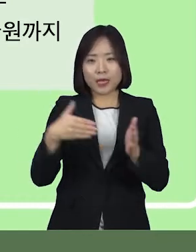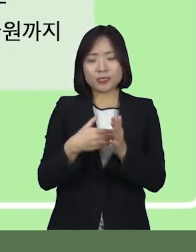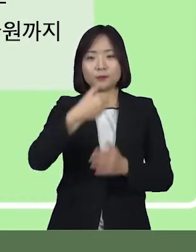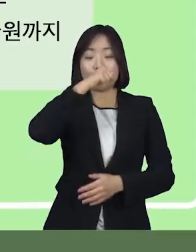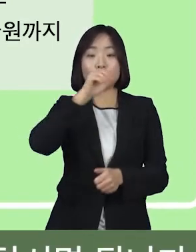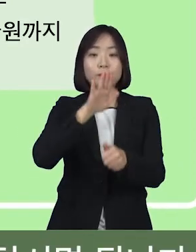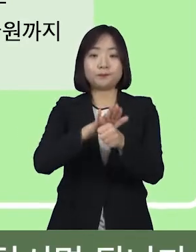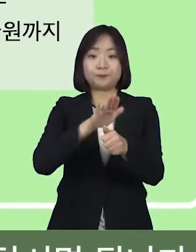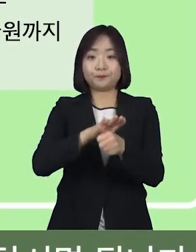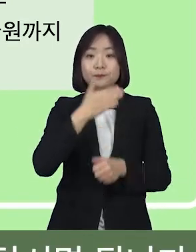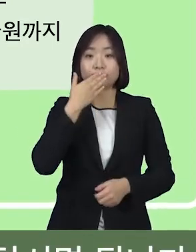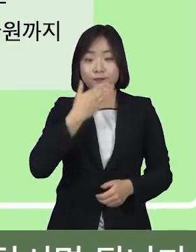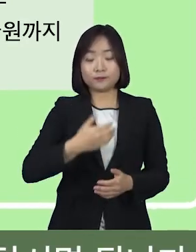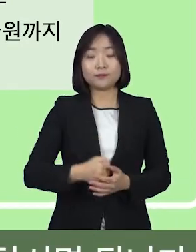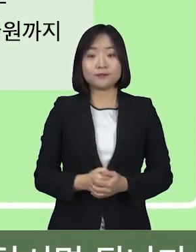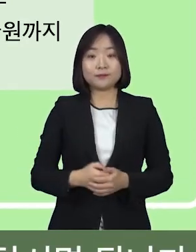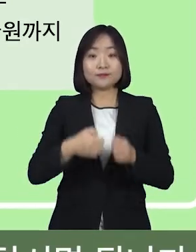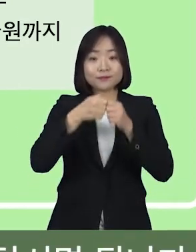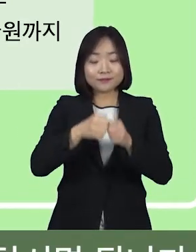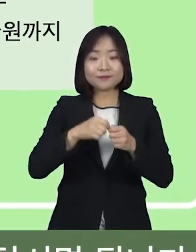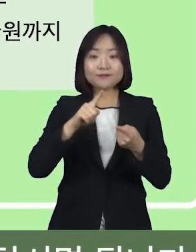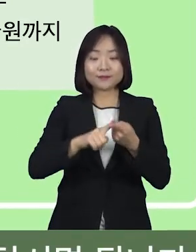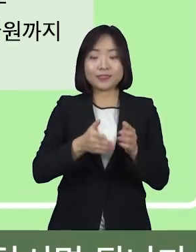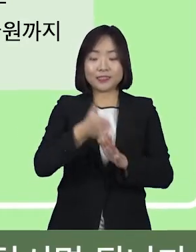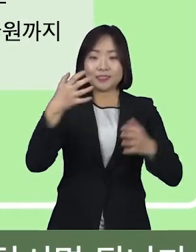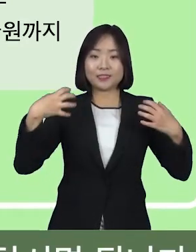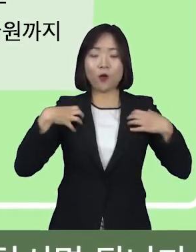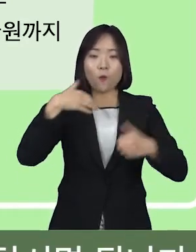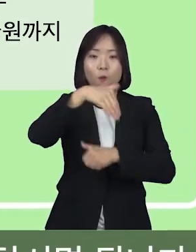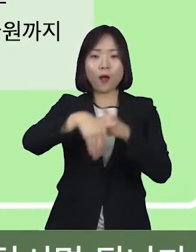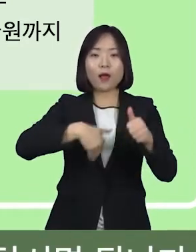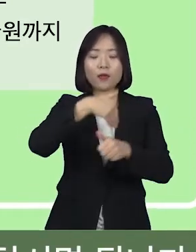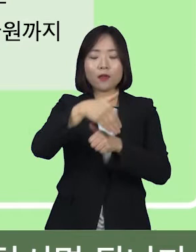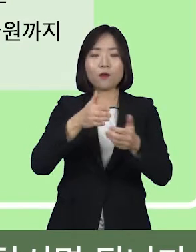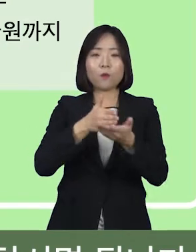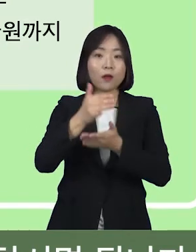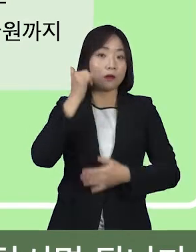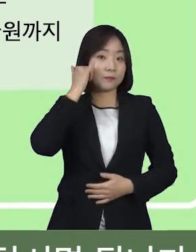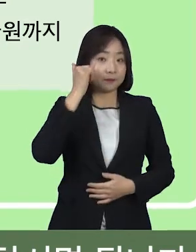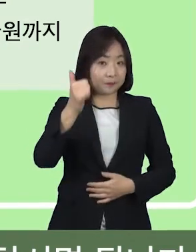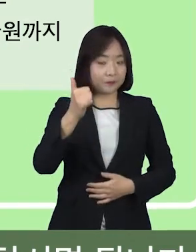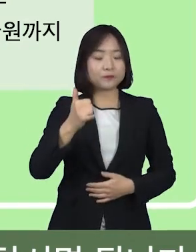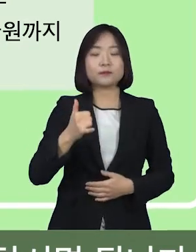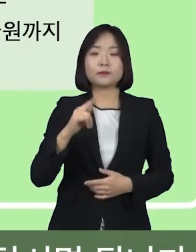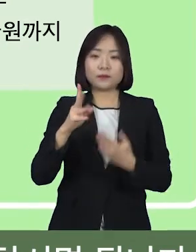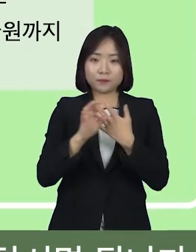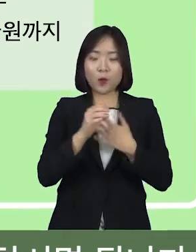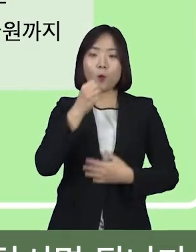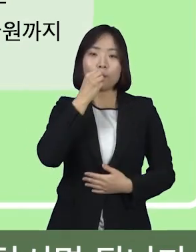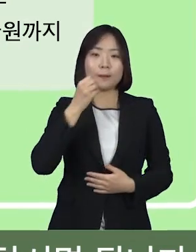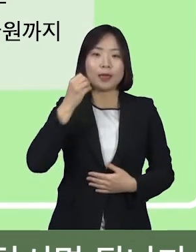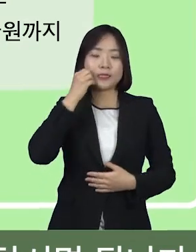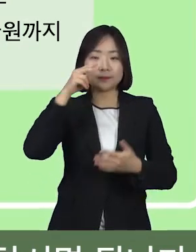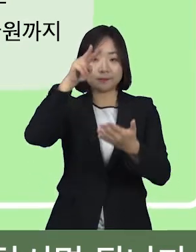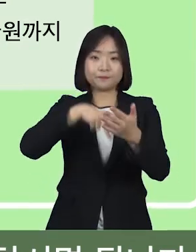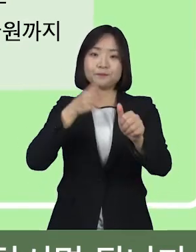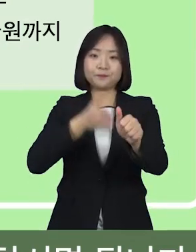지원합니다. 보다 자세한 사항은 시청 환경위생과로 문의하거나 시 홈페이지를 참고하시면